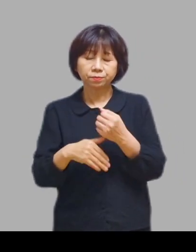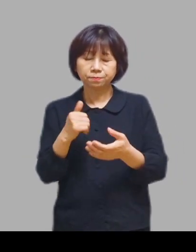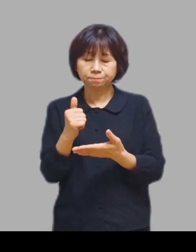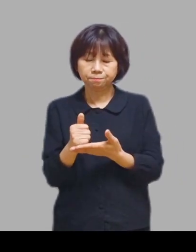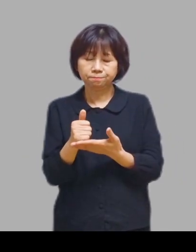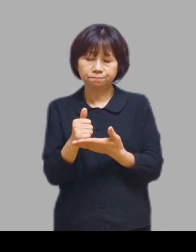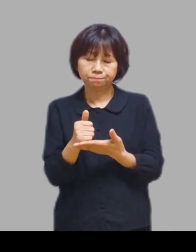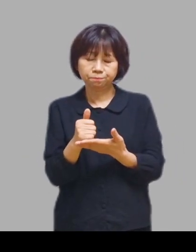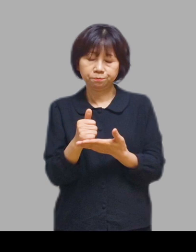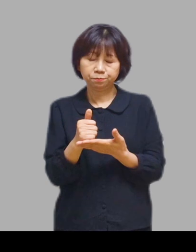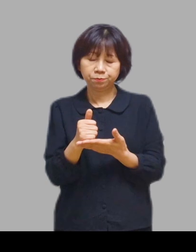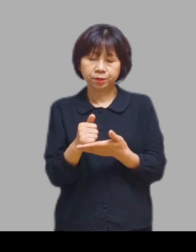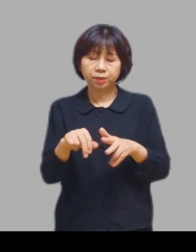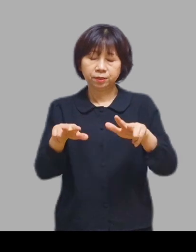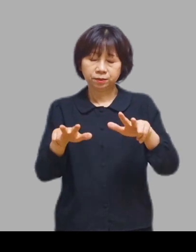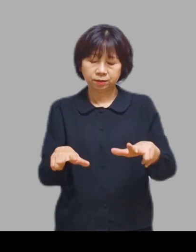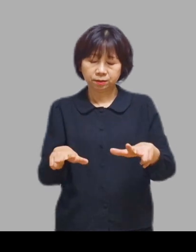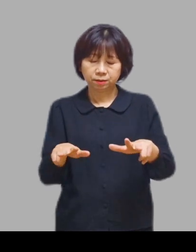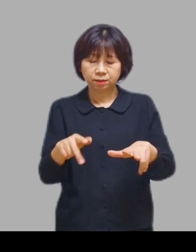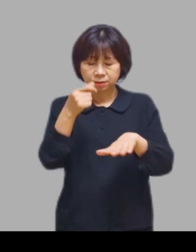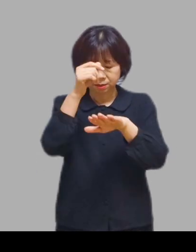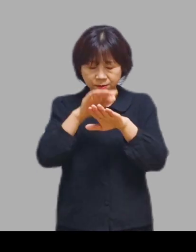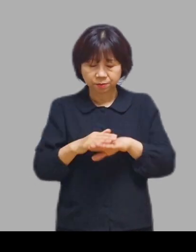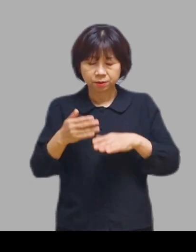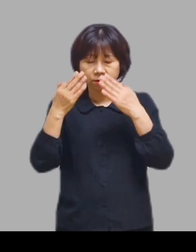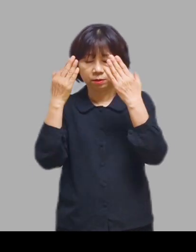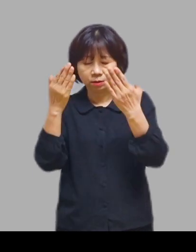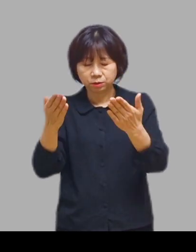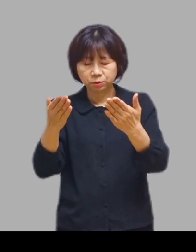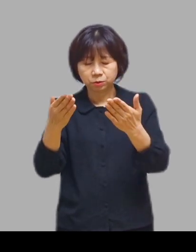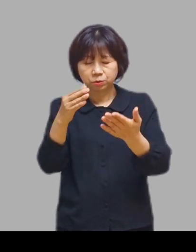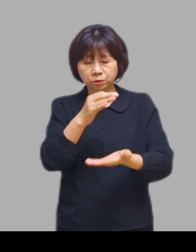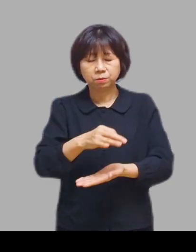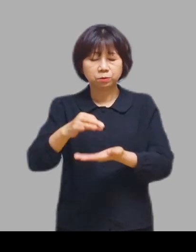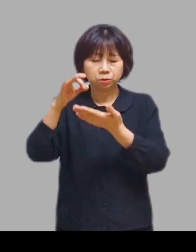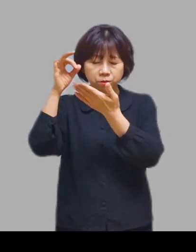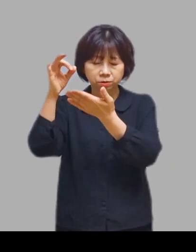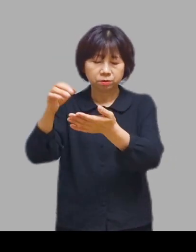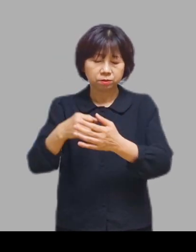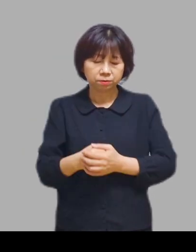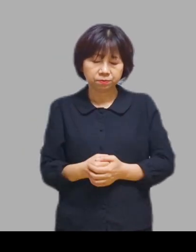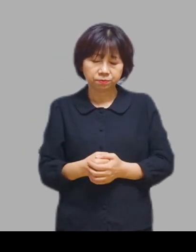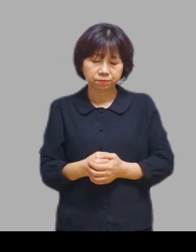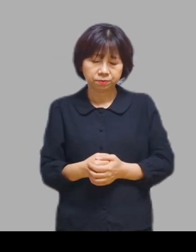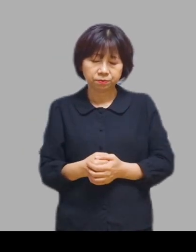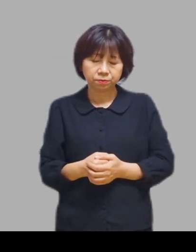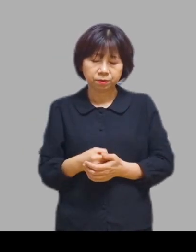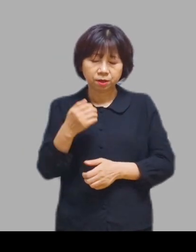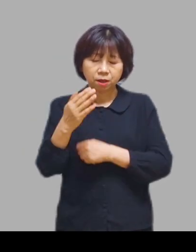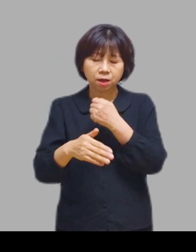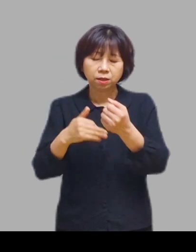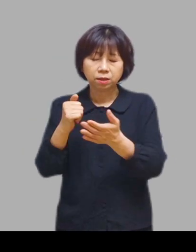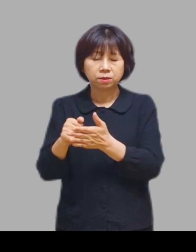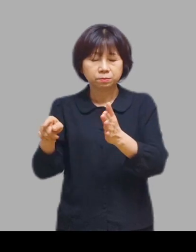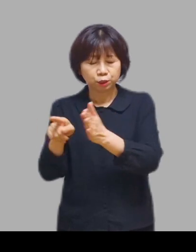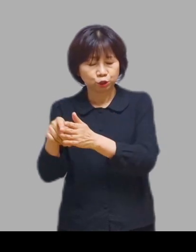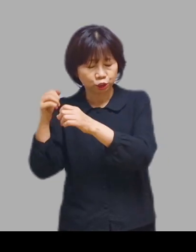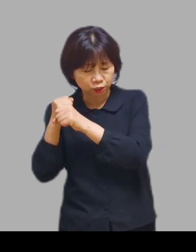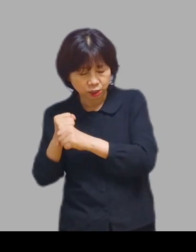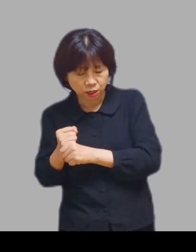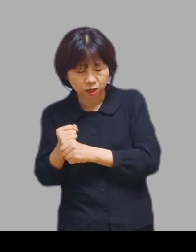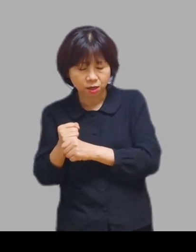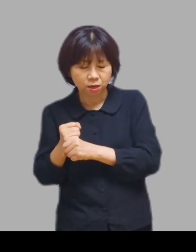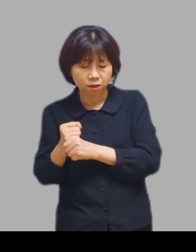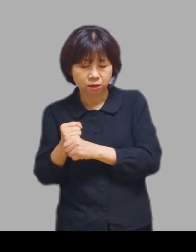하나님, 이 시간 예배를 드리며 예물도 올려드립니다. 하나님을 신뢰하여서